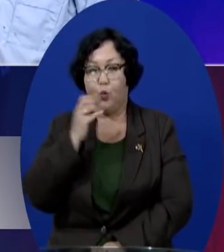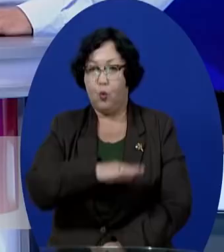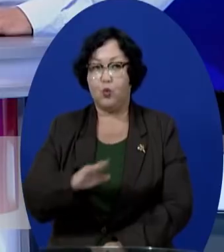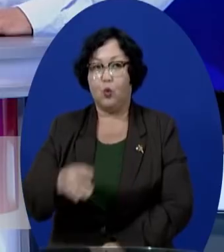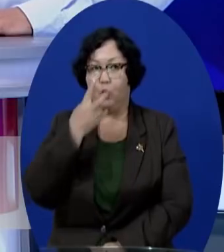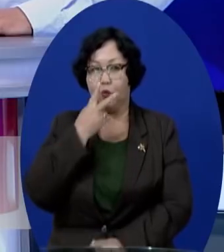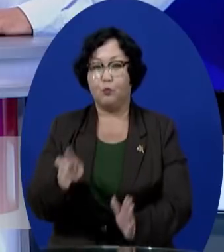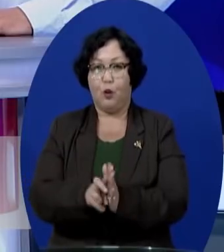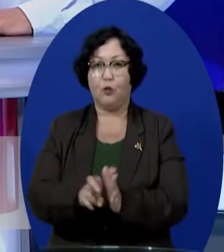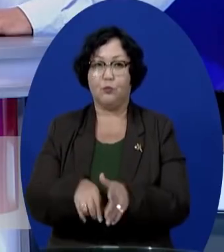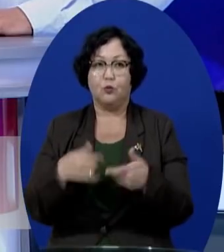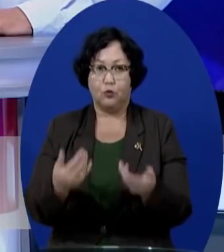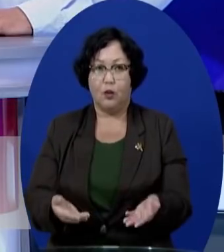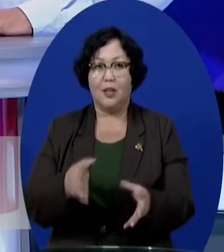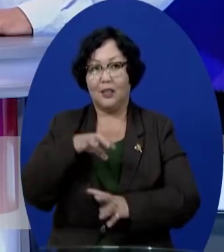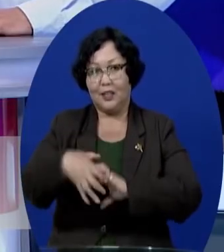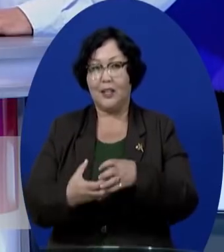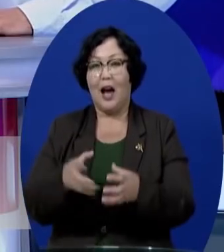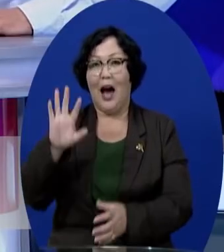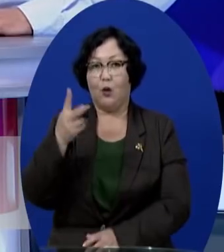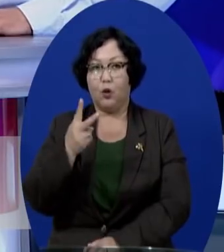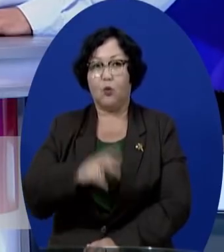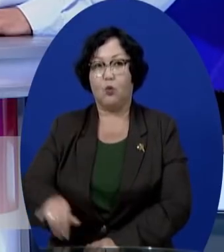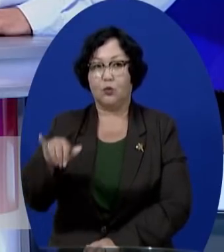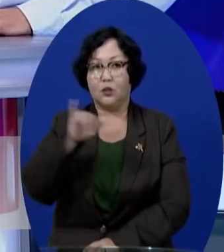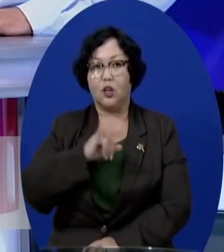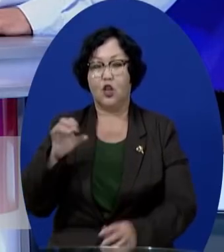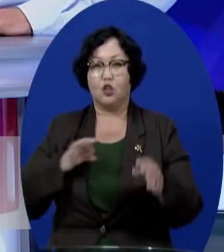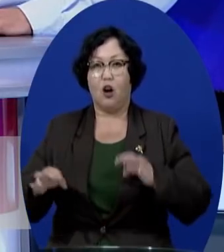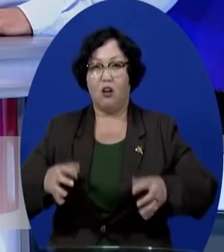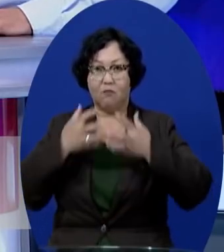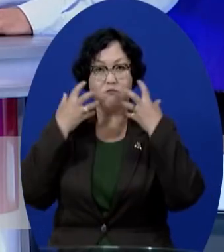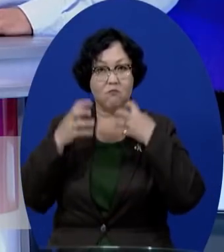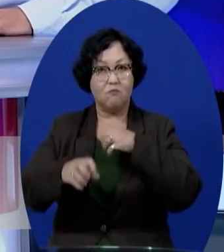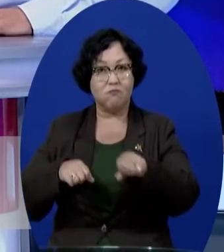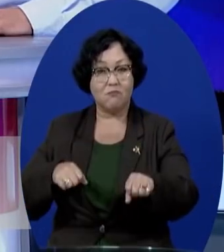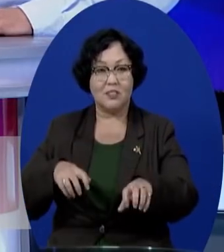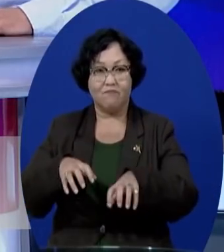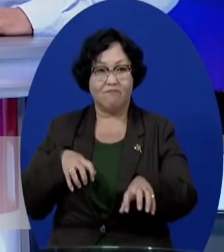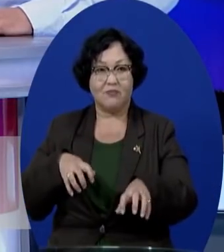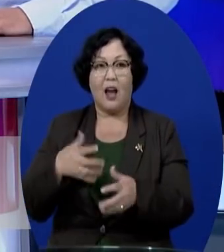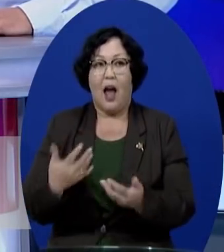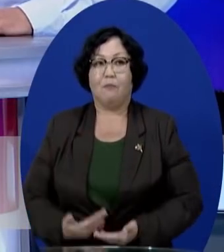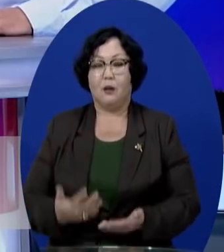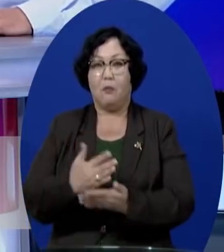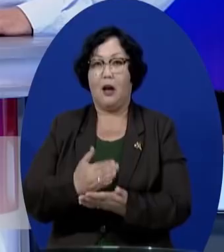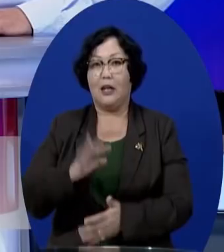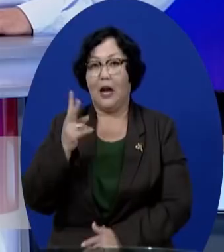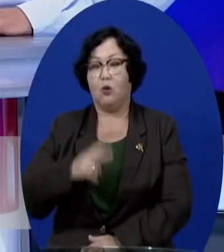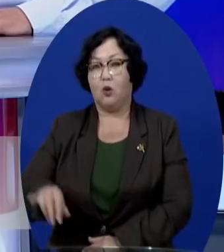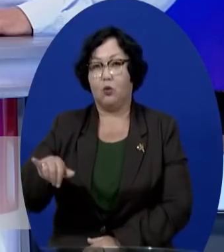хүрэх нэ. Дэлхийд дээр 12 улсад цоохор ирвэс тархсан байдаг юм байна. Манай хариг дээр. Тэгэхээр энэ 12 улсад